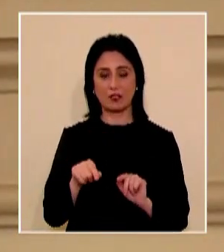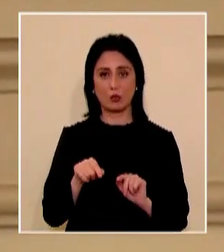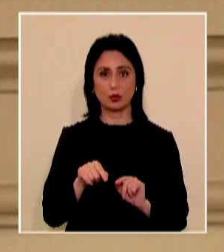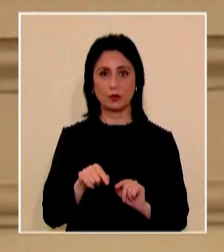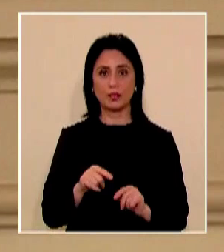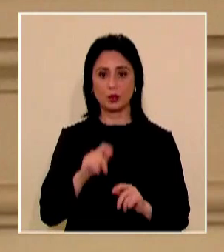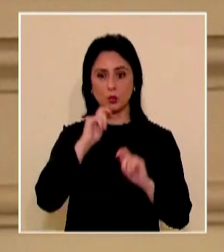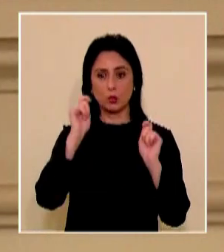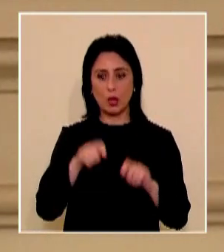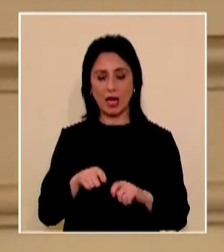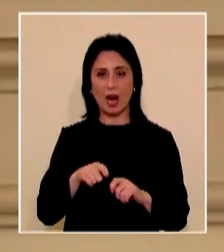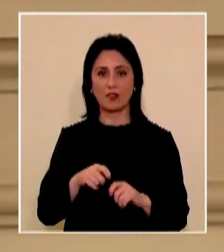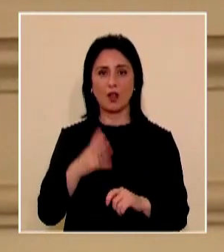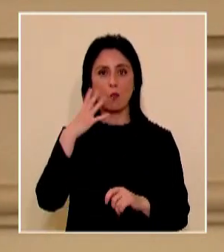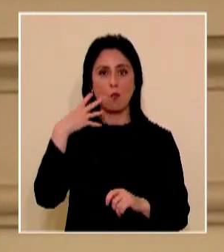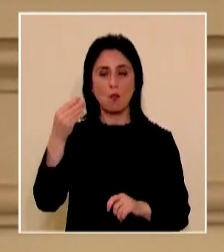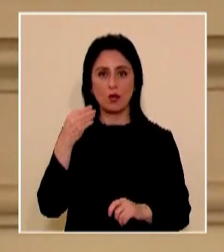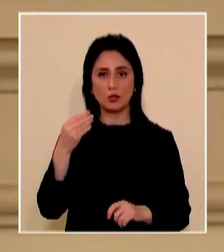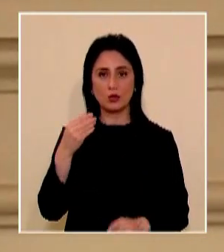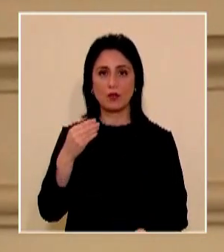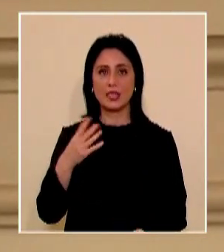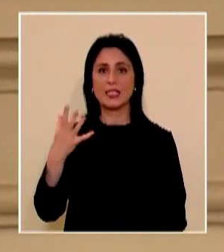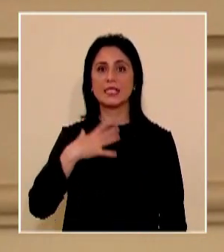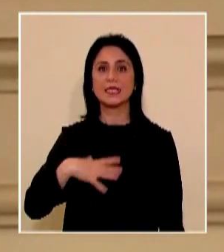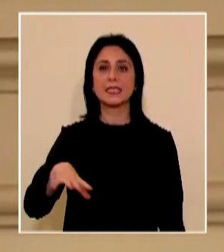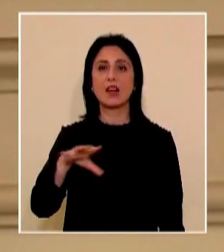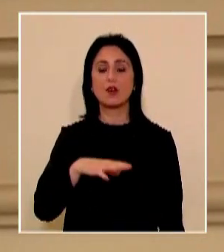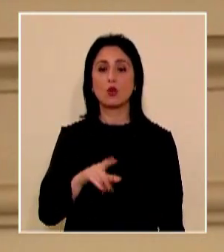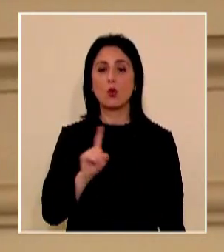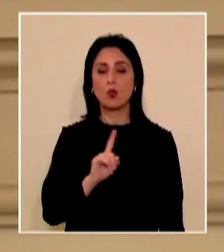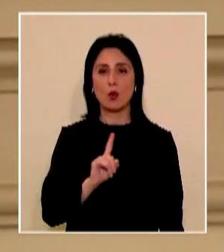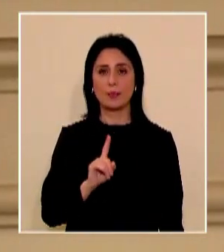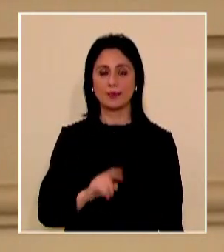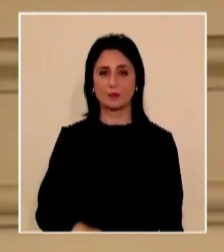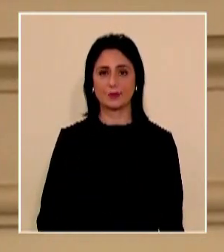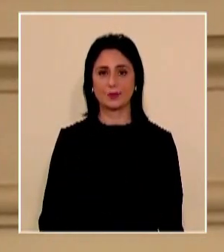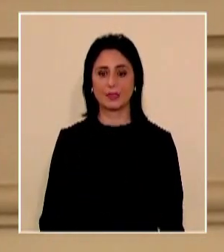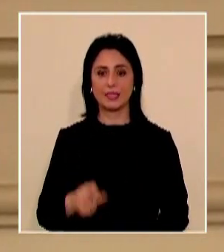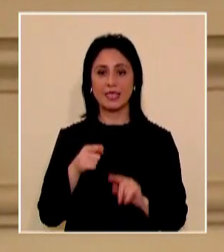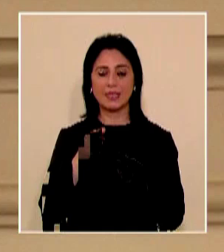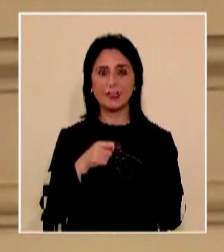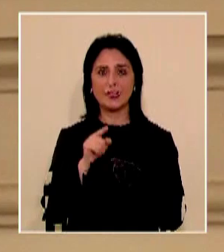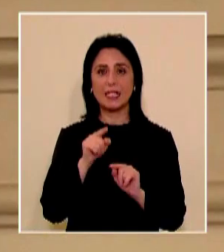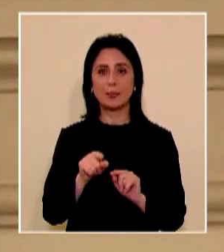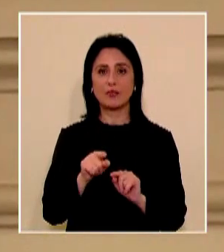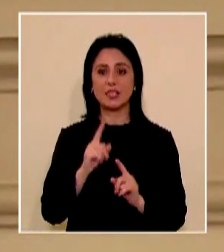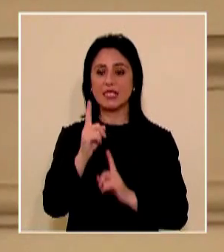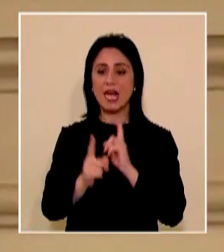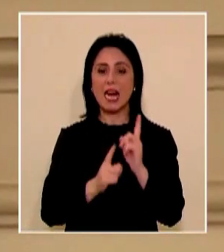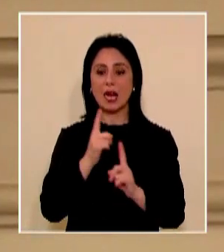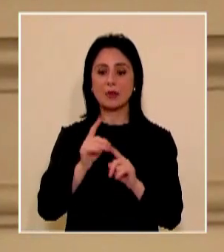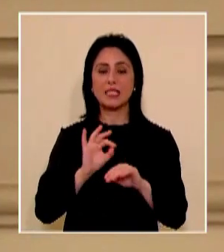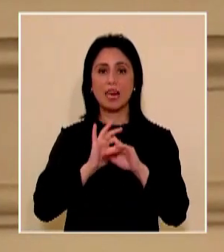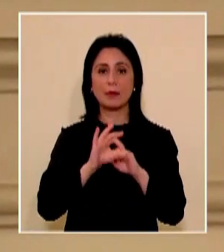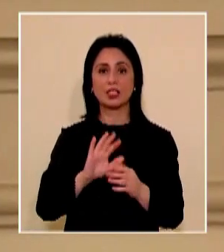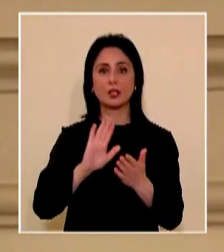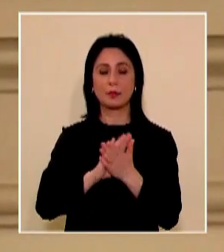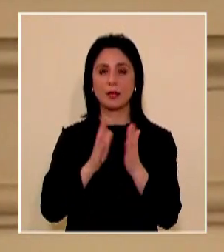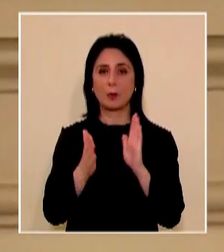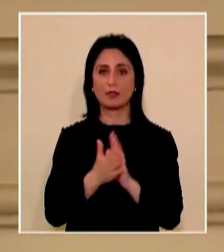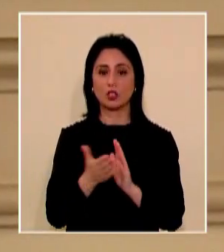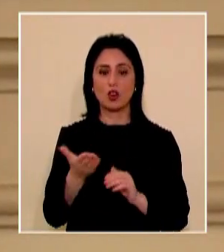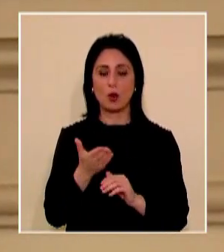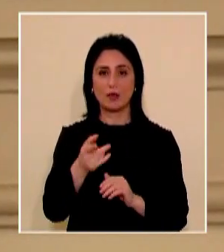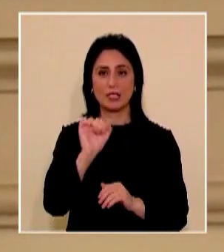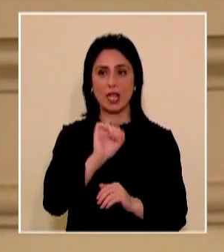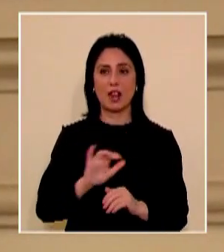Mołdawii, realizowane reformy, których zarówno Unia Europejska, jak i NATO oczekują do tego,